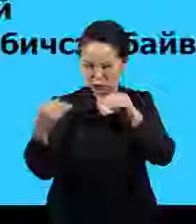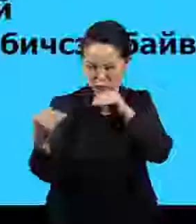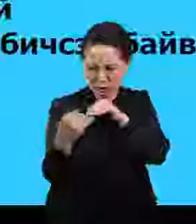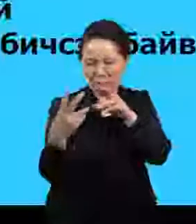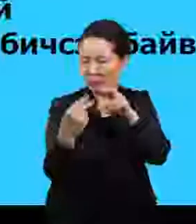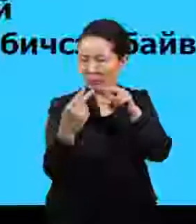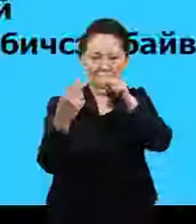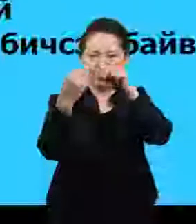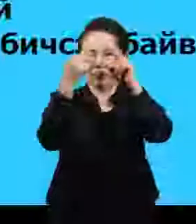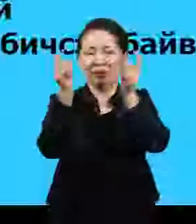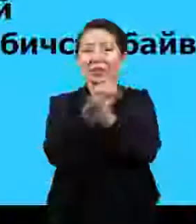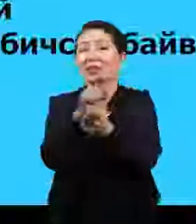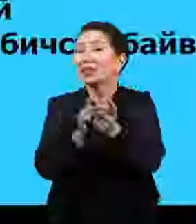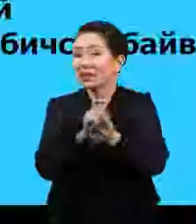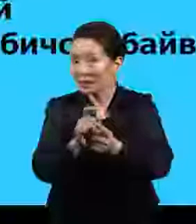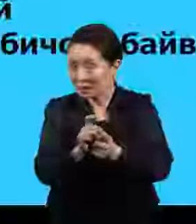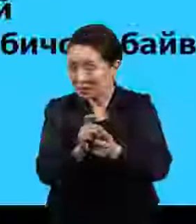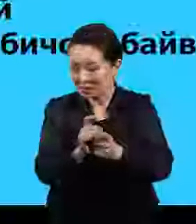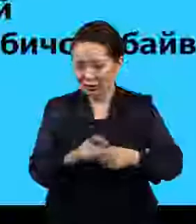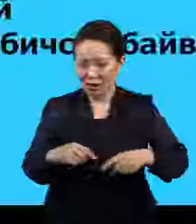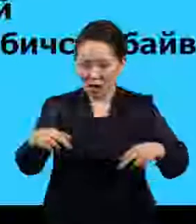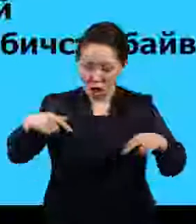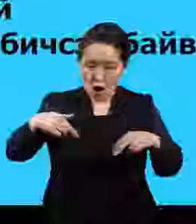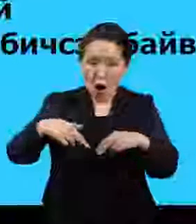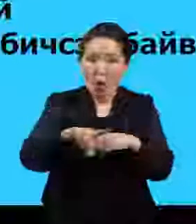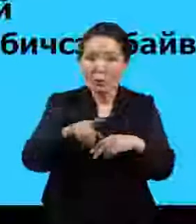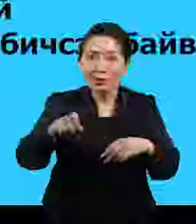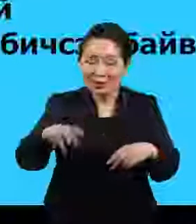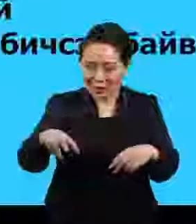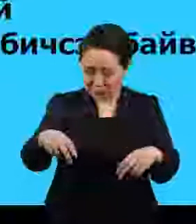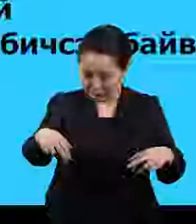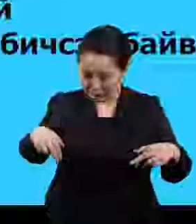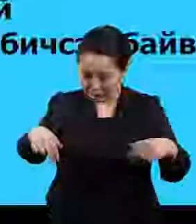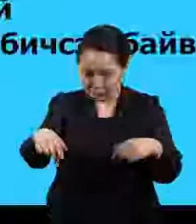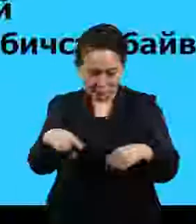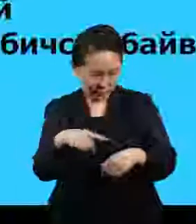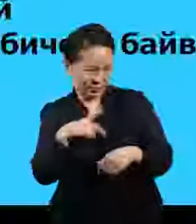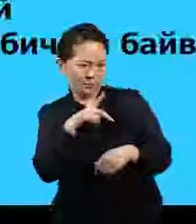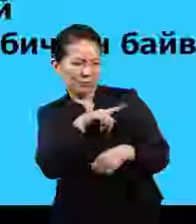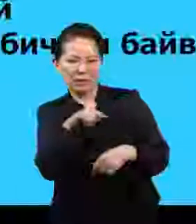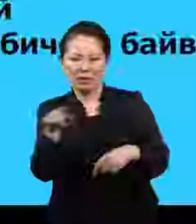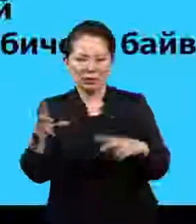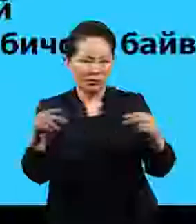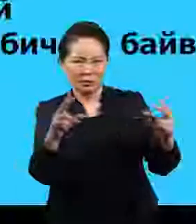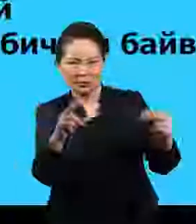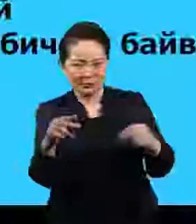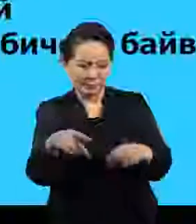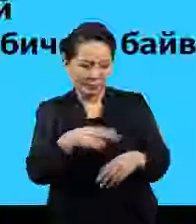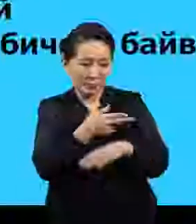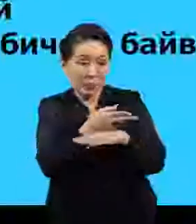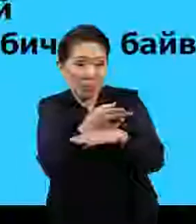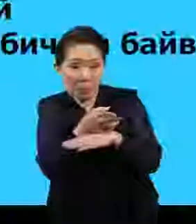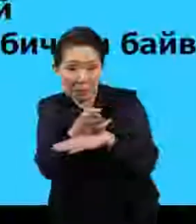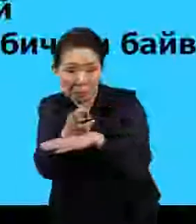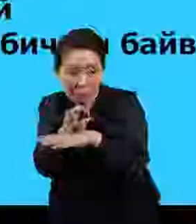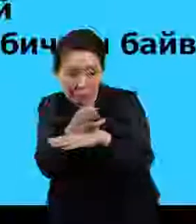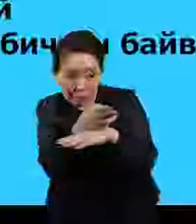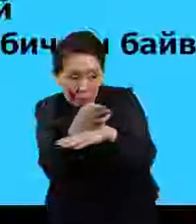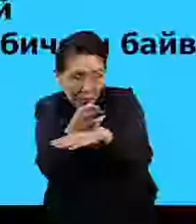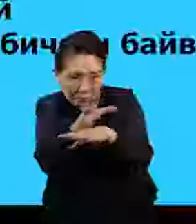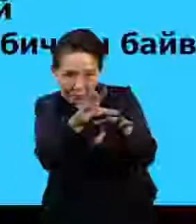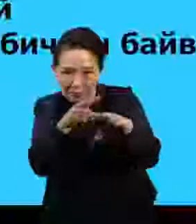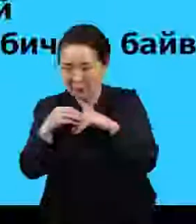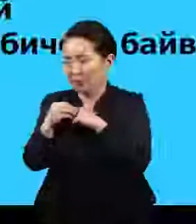хоорондоо маргалдан хэрэлдэв. Явган хүний замаар алхаж явсан залуу тэр хоёрын маргааныг бичлэг болгож